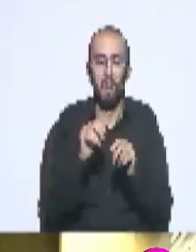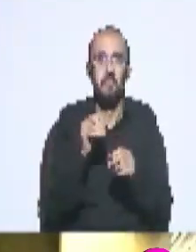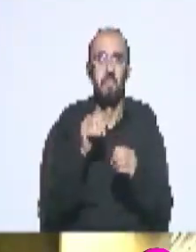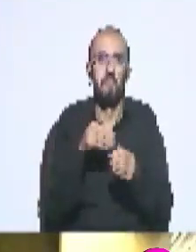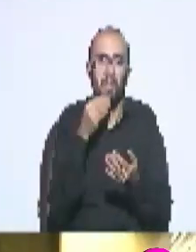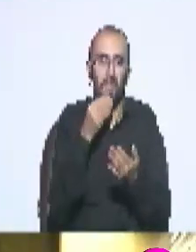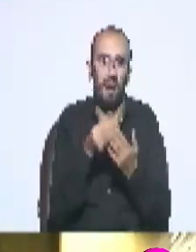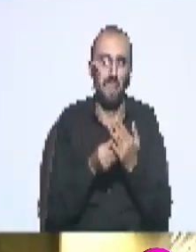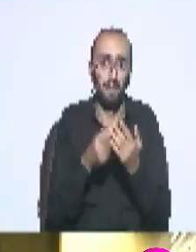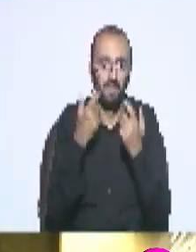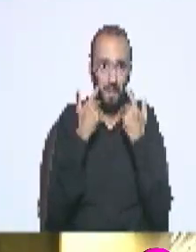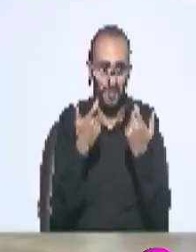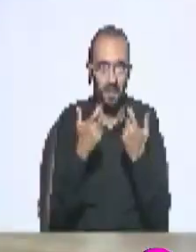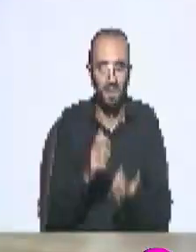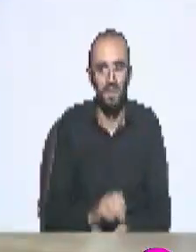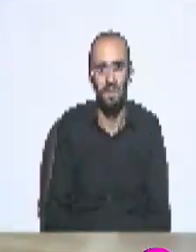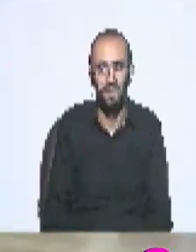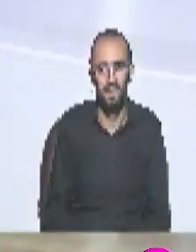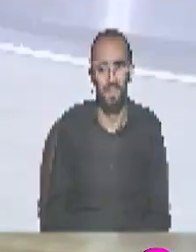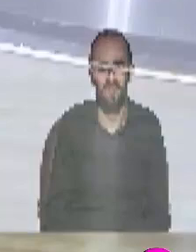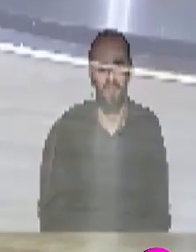المطبخ خليكم معان بعد